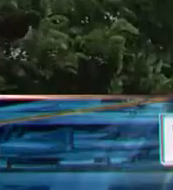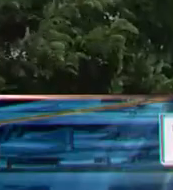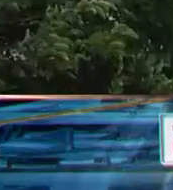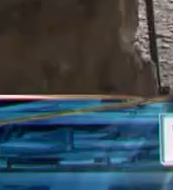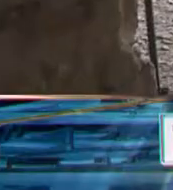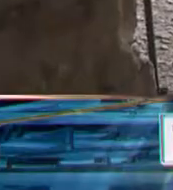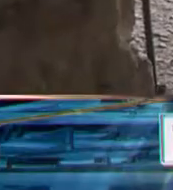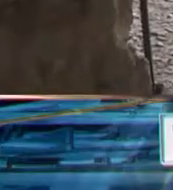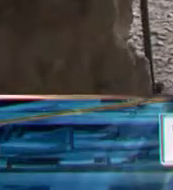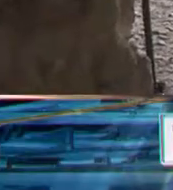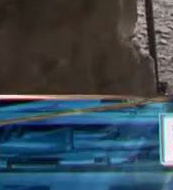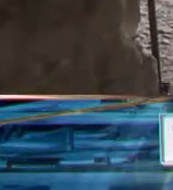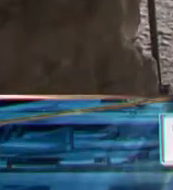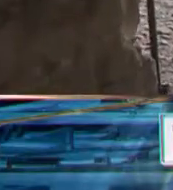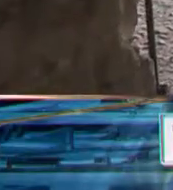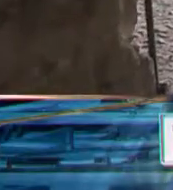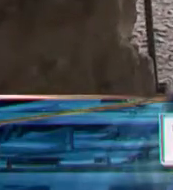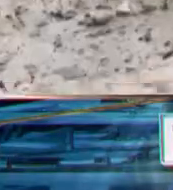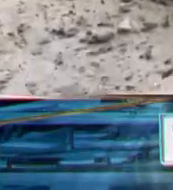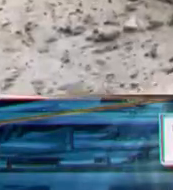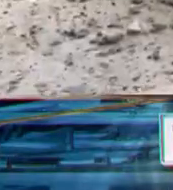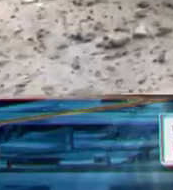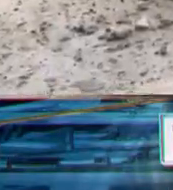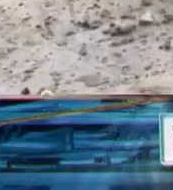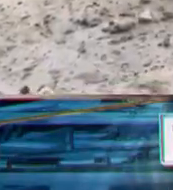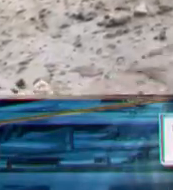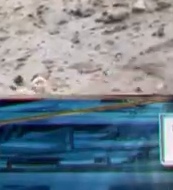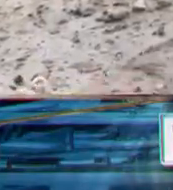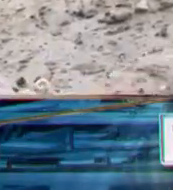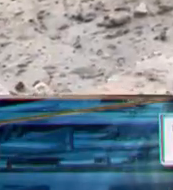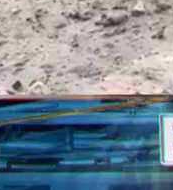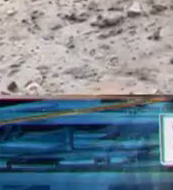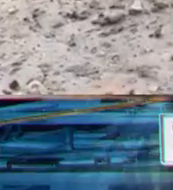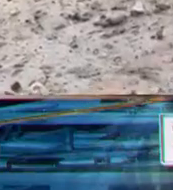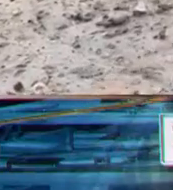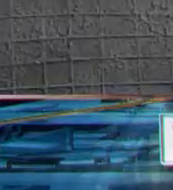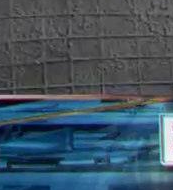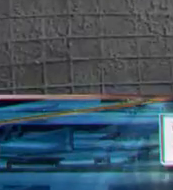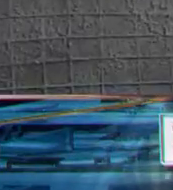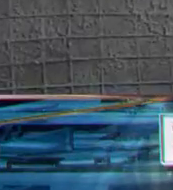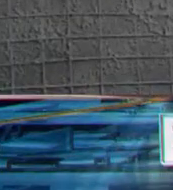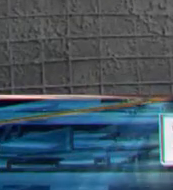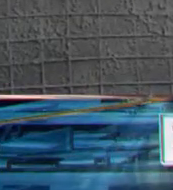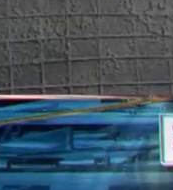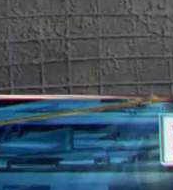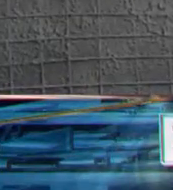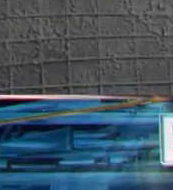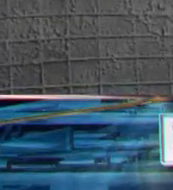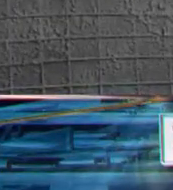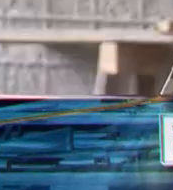Алагөл ауданында биыл бірқатар нысан күрделі жөндеуден өтеді. Жұмыспен қамтудың жол картасымен 1200 адам жұмысқа